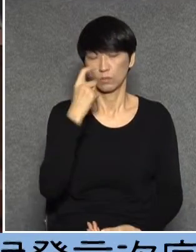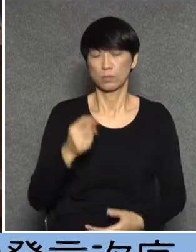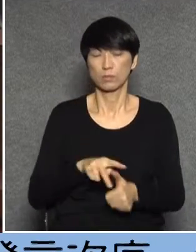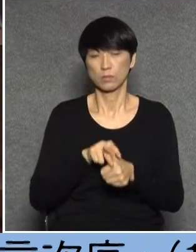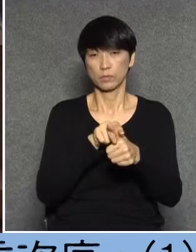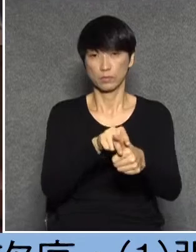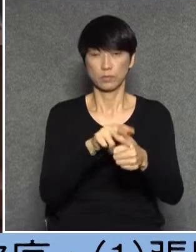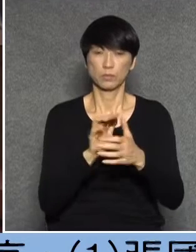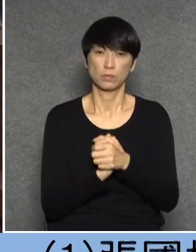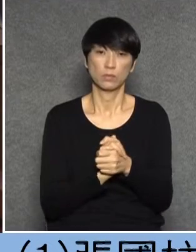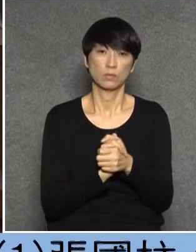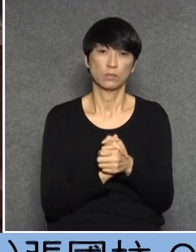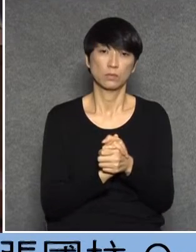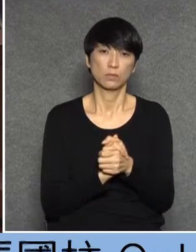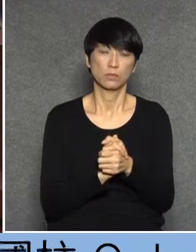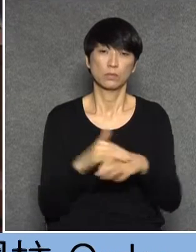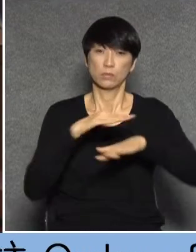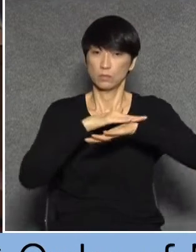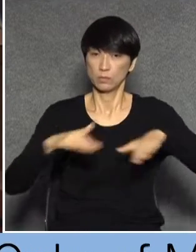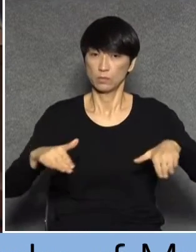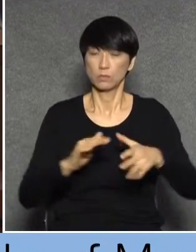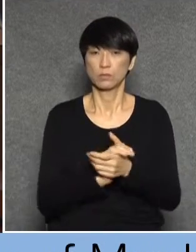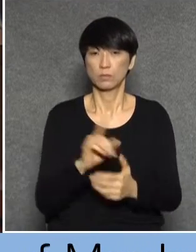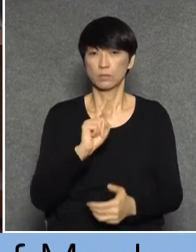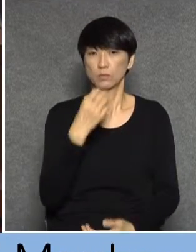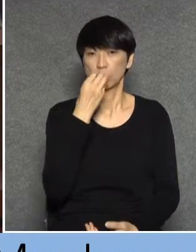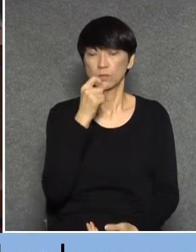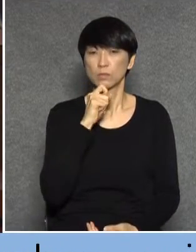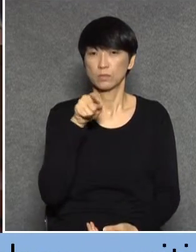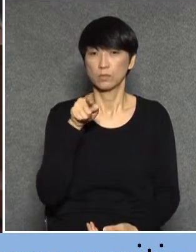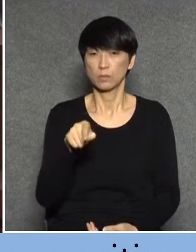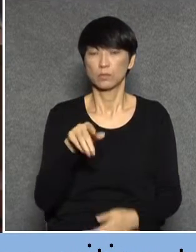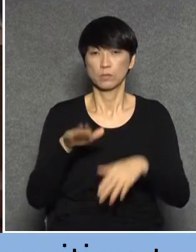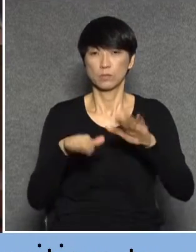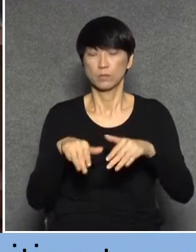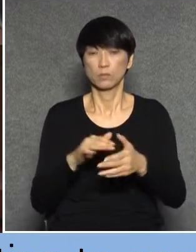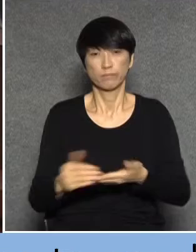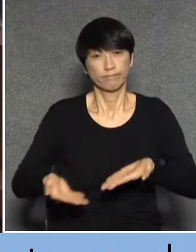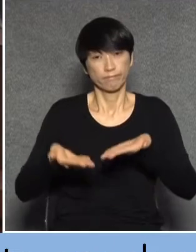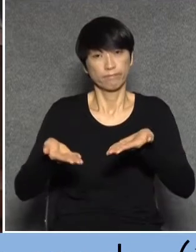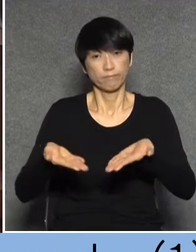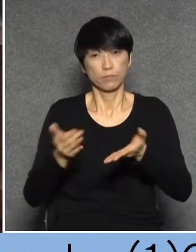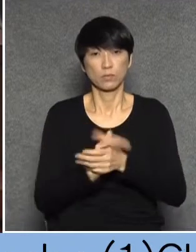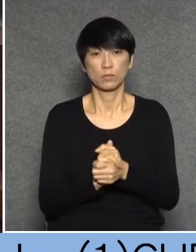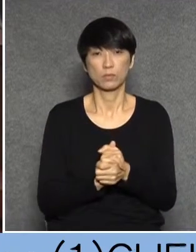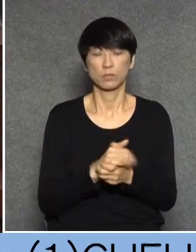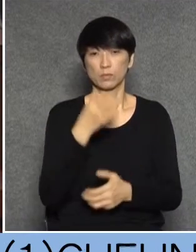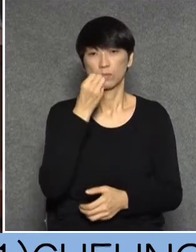個即係 statute override 嘅，點解香港唔能夠有啲喺呢一方面嘅一啲嘅妥協， 令到我哋香